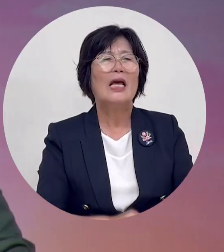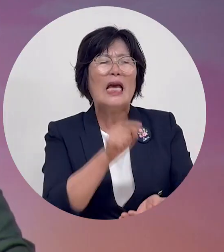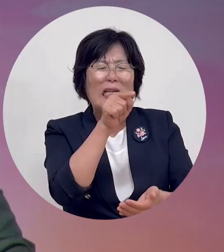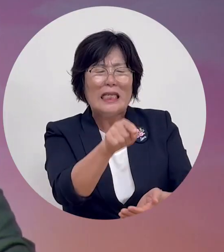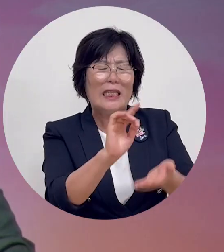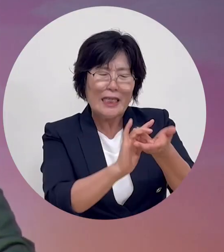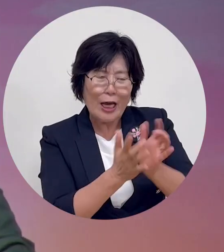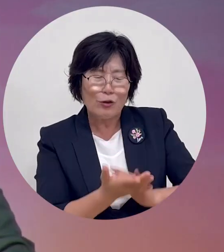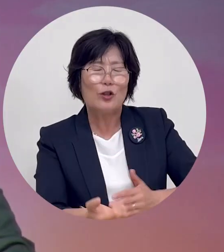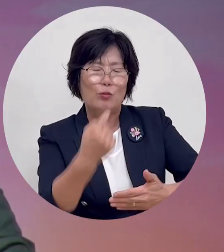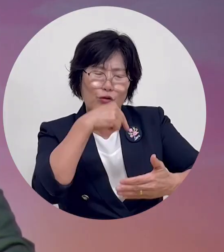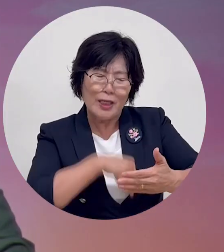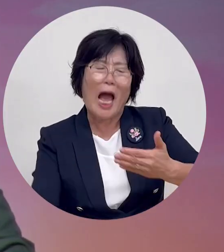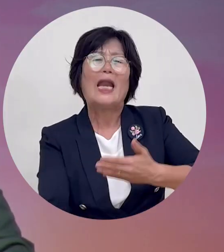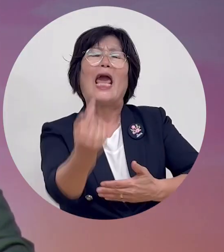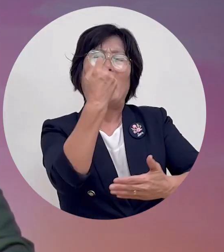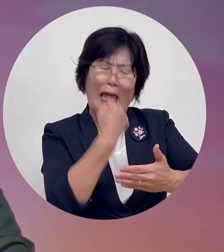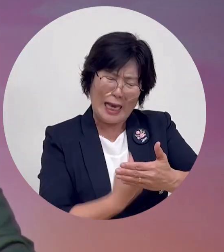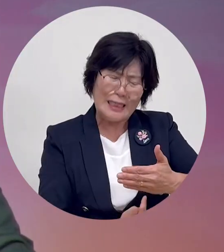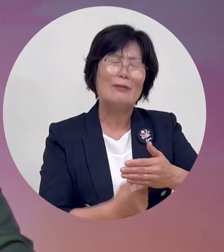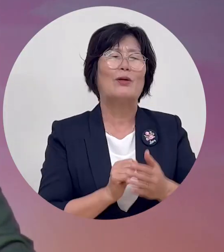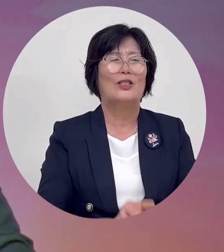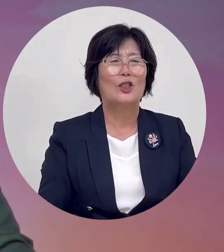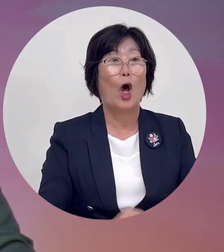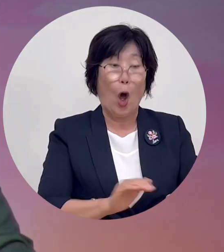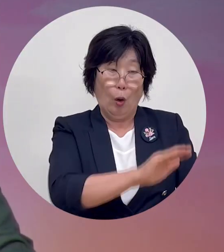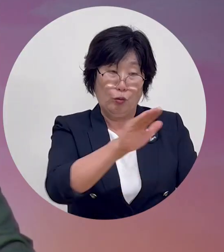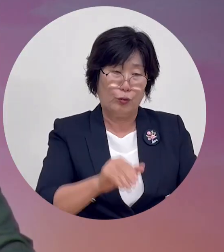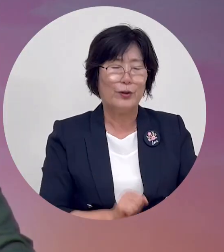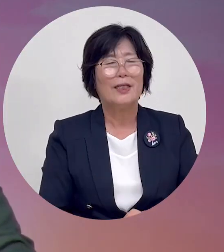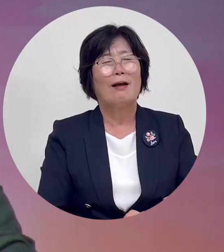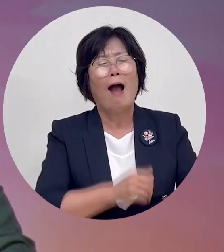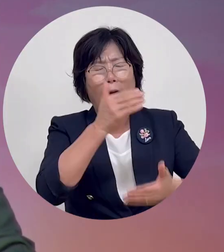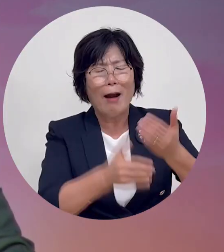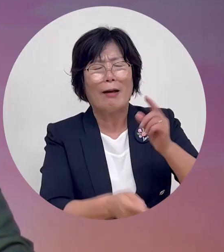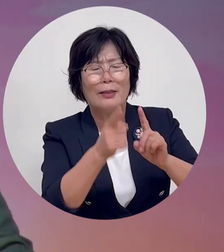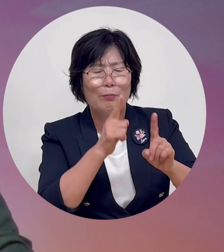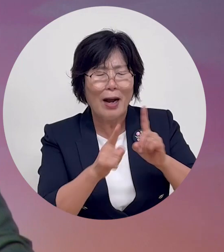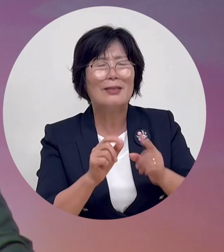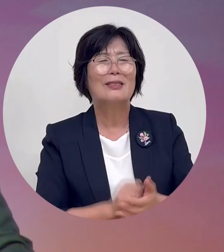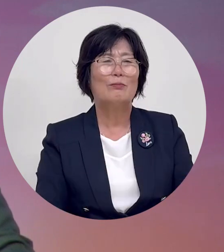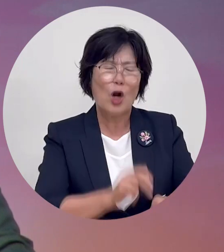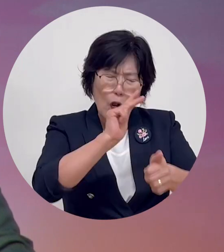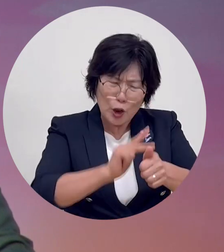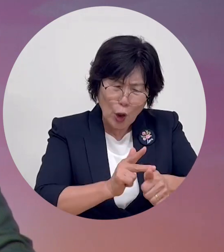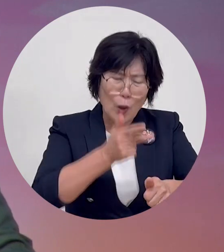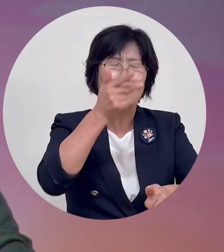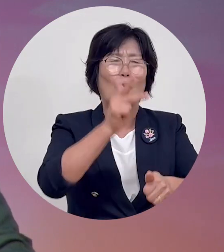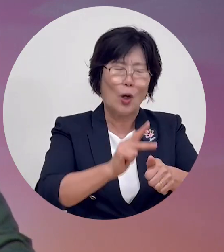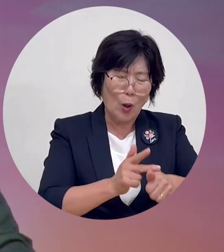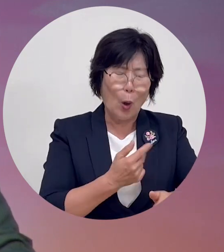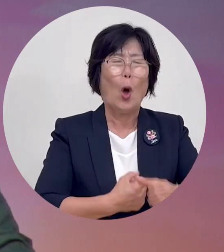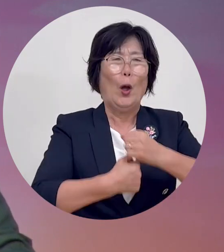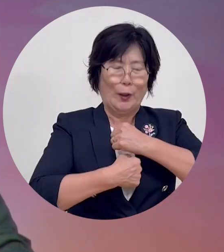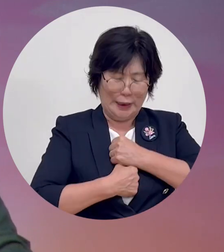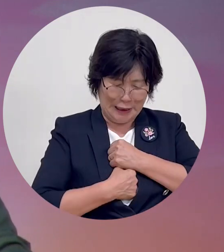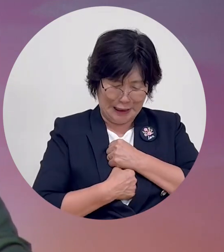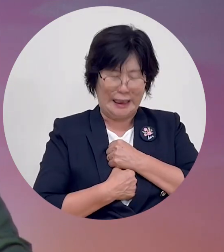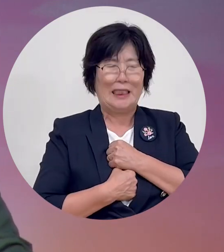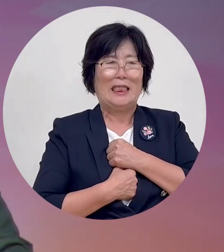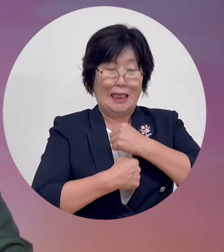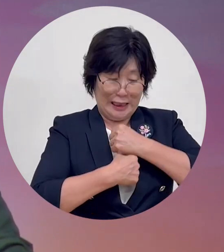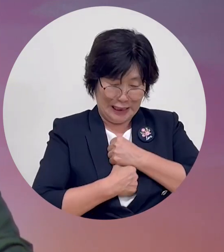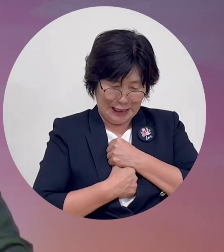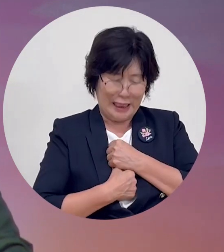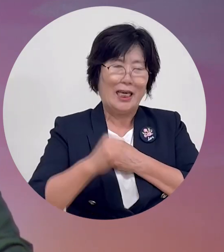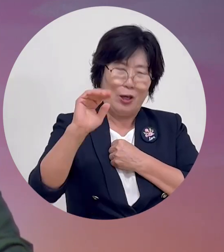우리 안에 계시면서 우리가 하나님의 말씀을 저절로 지키겠어요? 지키지